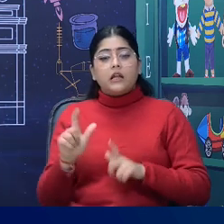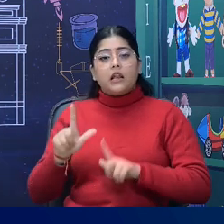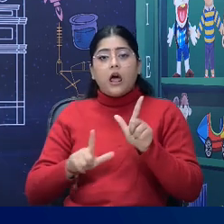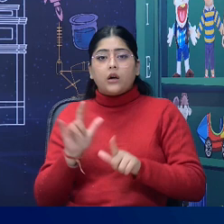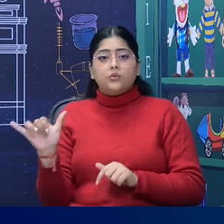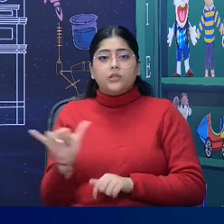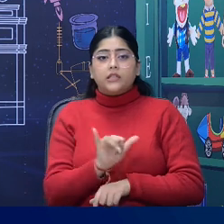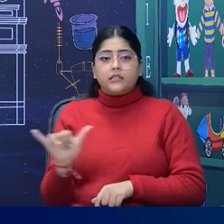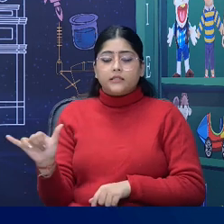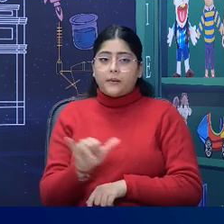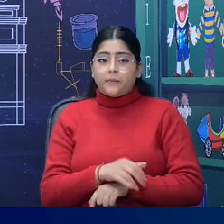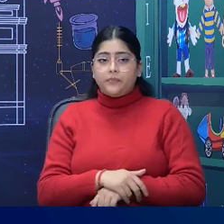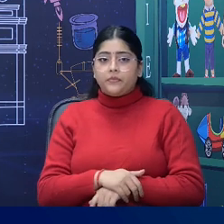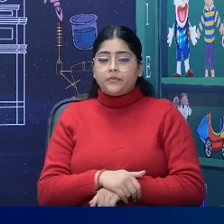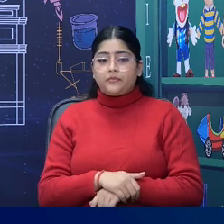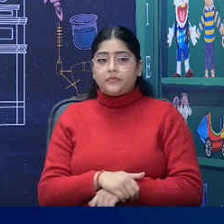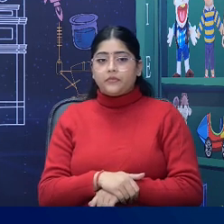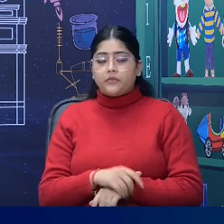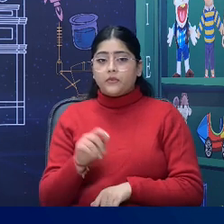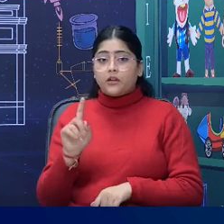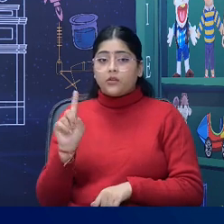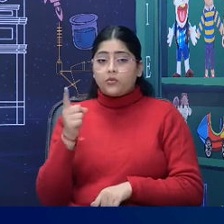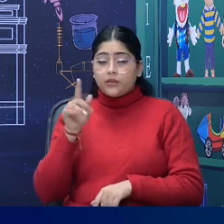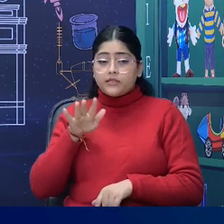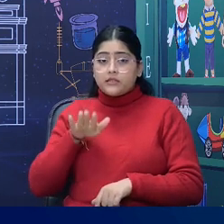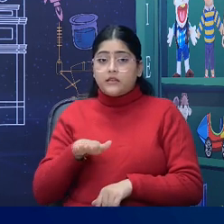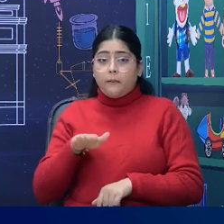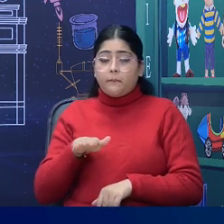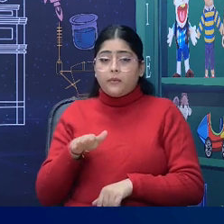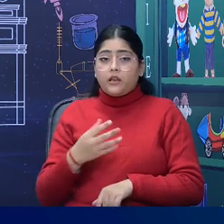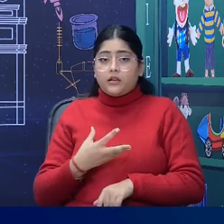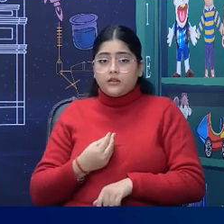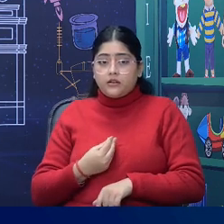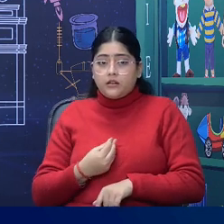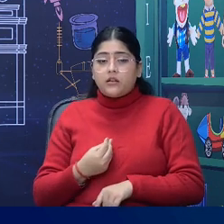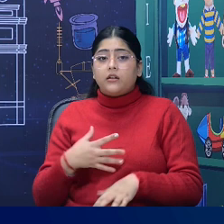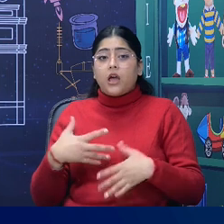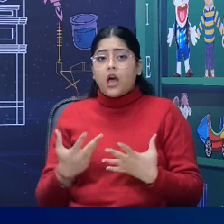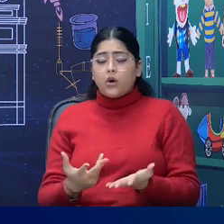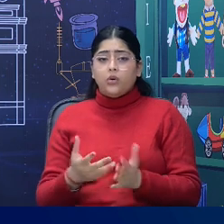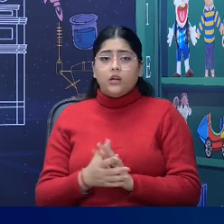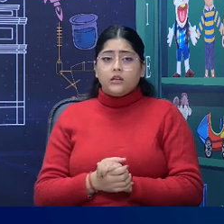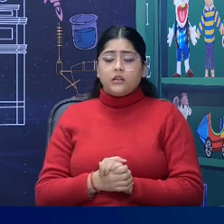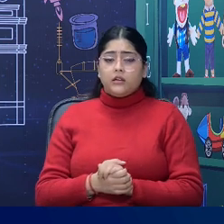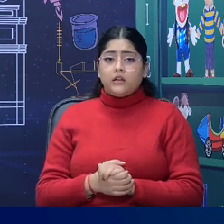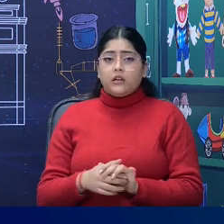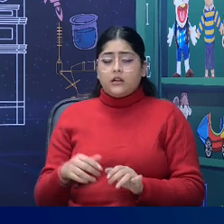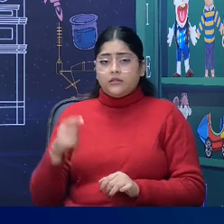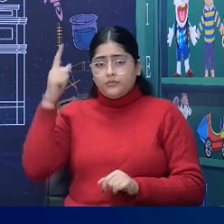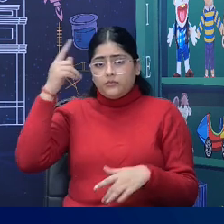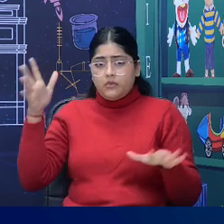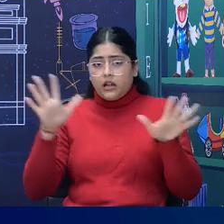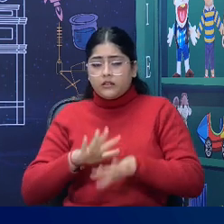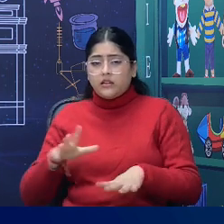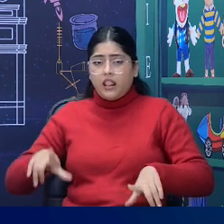दोनों के स्टेप भी देखिए पहले स्टेप में वो डरा रहे हैं कि अंधकार है परेशानी है मनुष्य के हृदय में अंधकार है पहले डराया टॉर्च